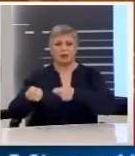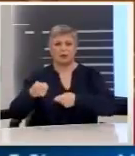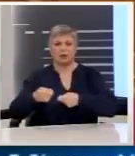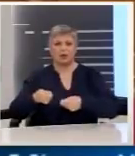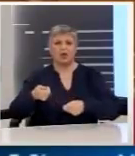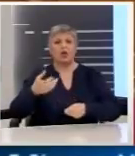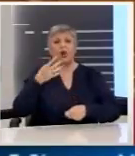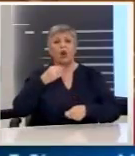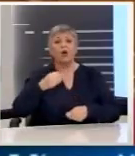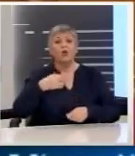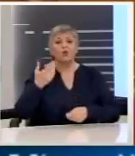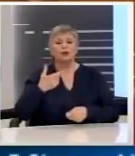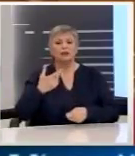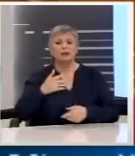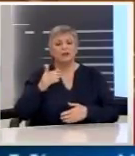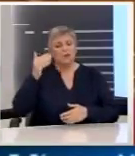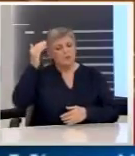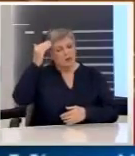Και πράγματι,